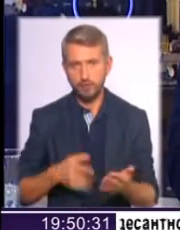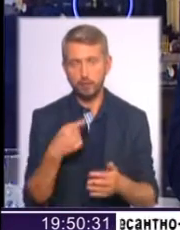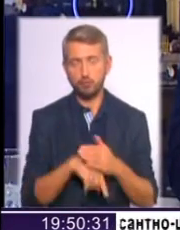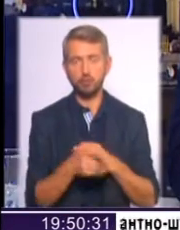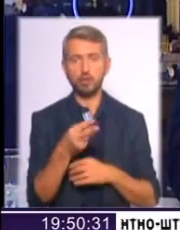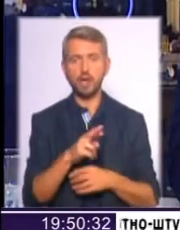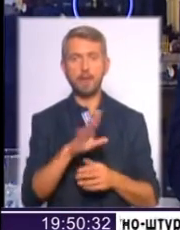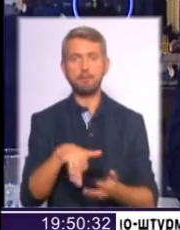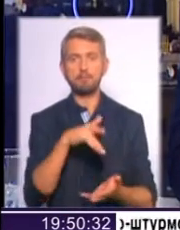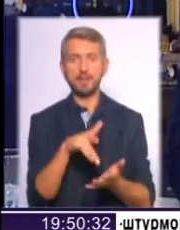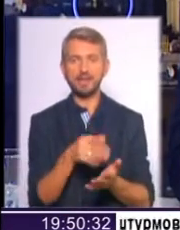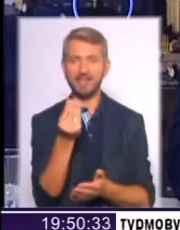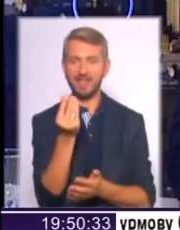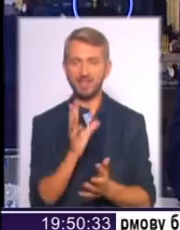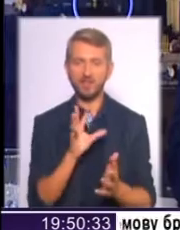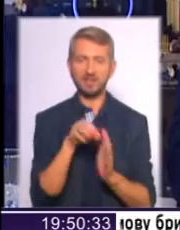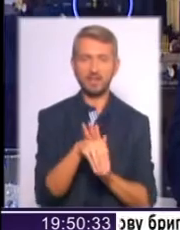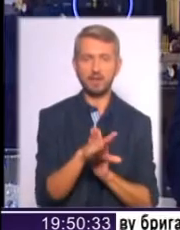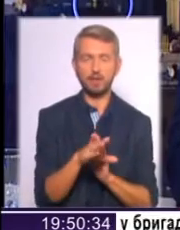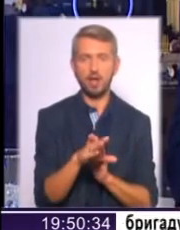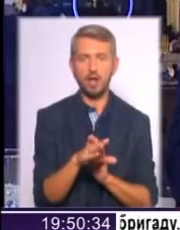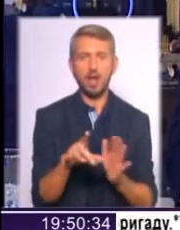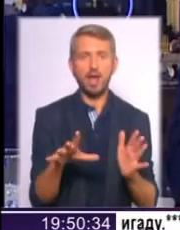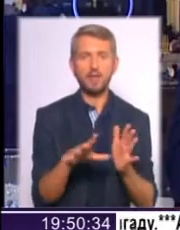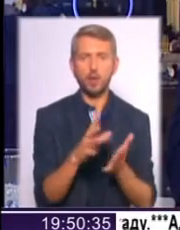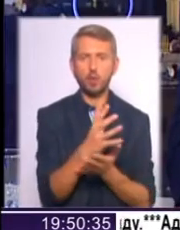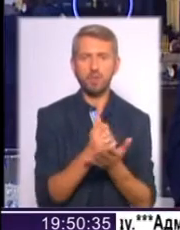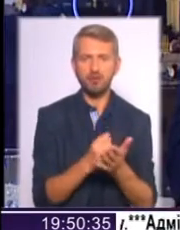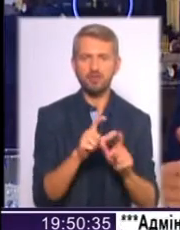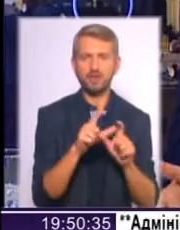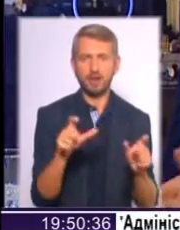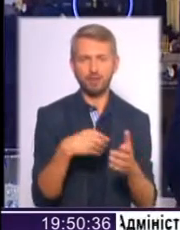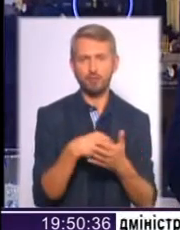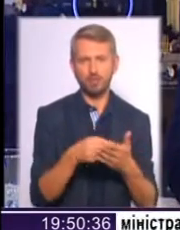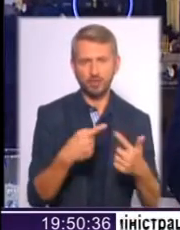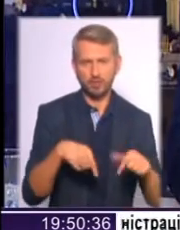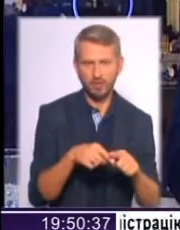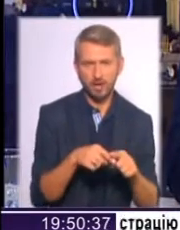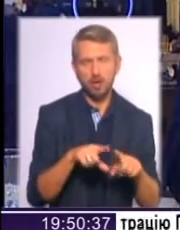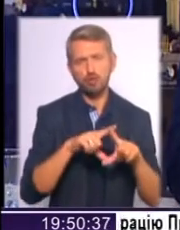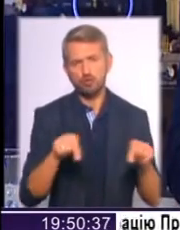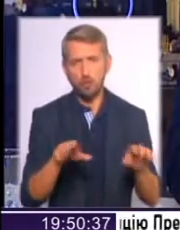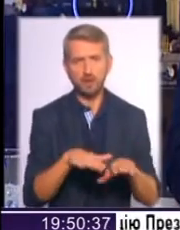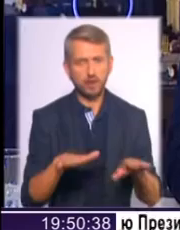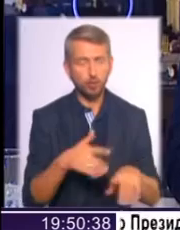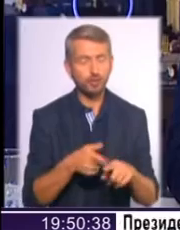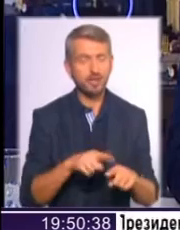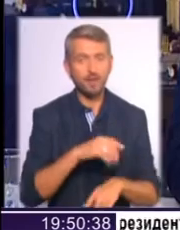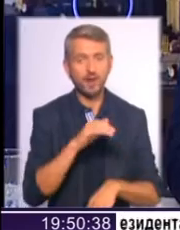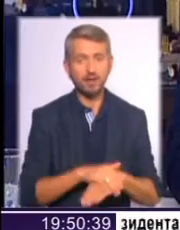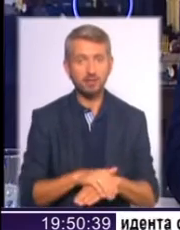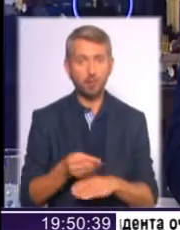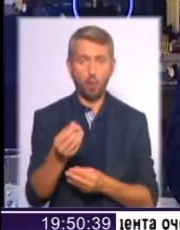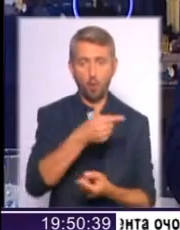міста інвестиція в енергозбереження закладів бюджетної сфери, ми їх так називаємо, це так. Школи і садочки. Так, так, так. Це фактично